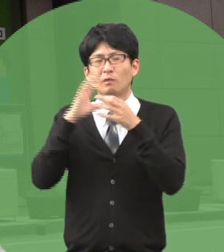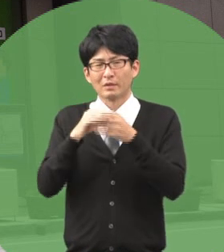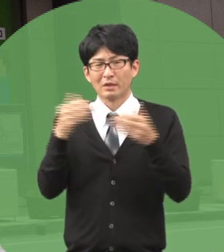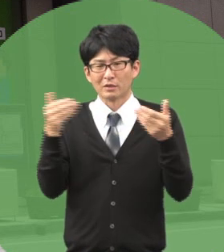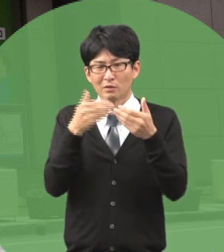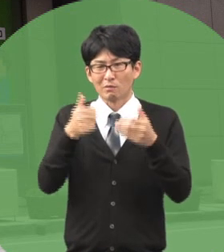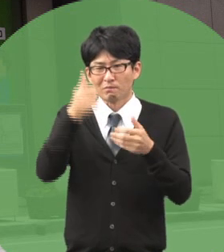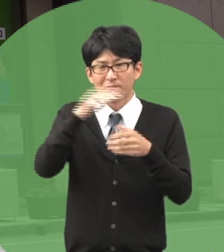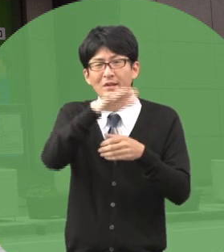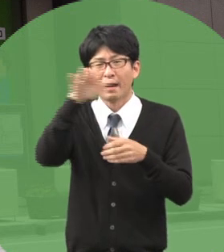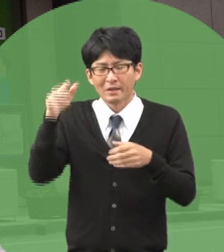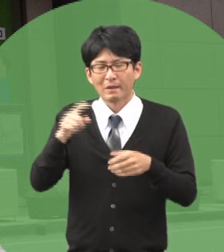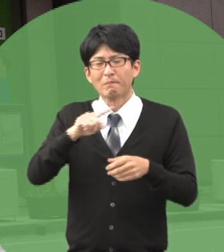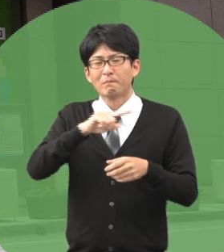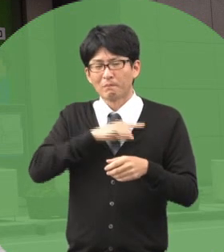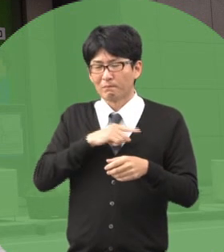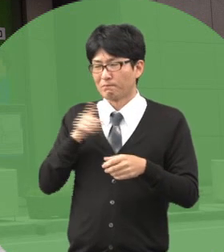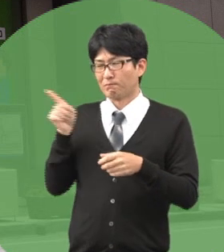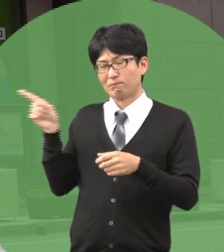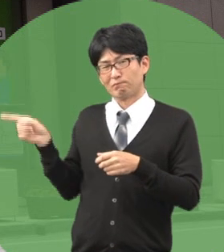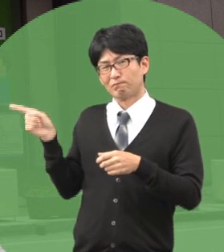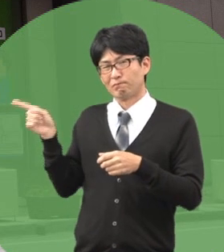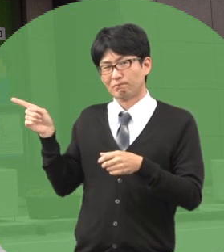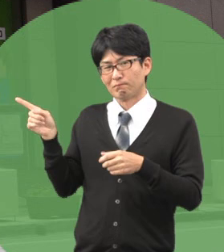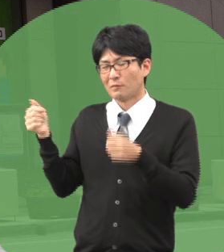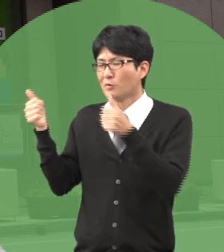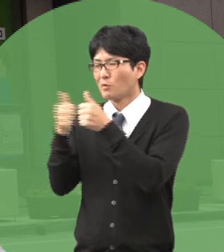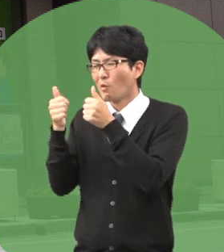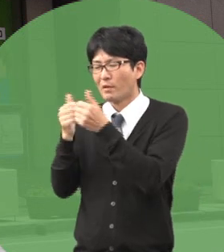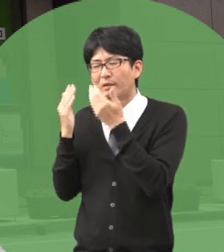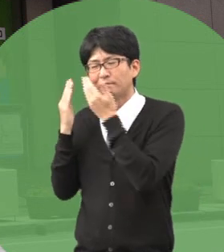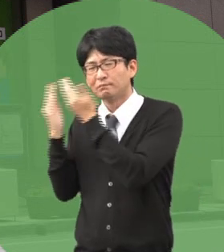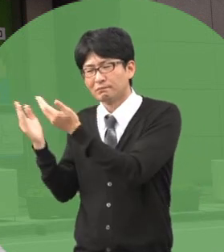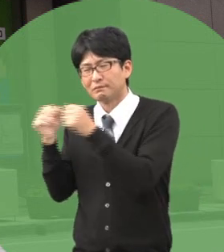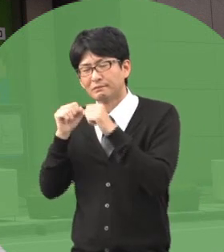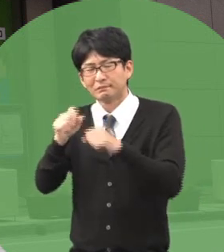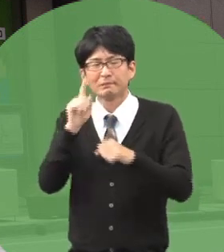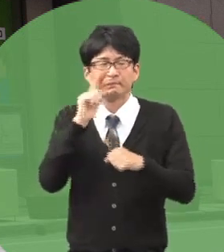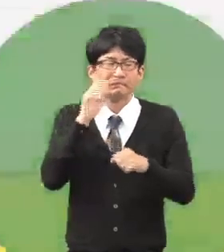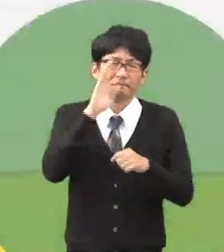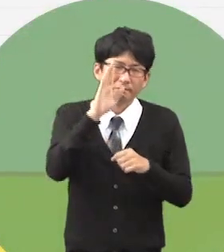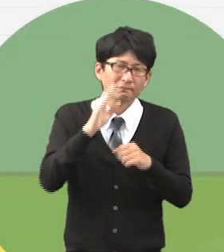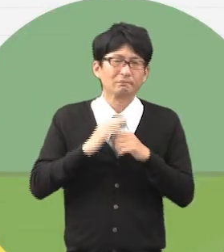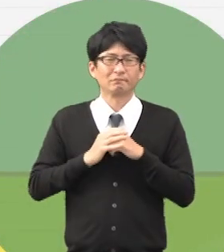さん、まずは気軽にグッジョブ相談ステーションまでお問い合わせください。